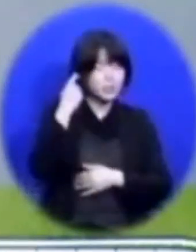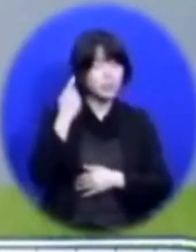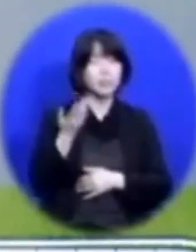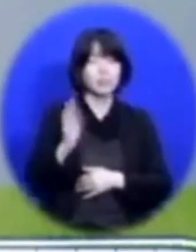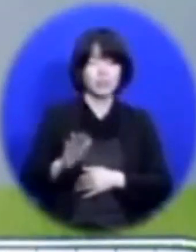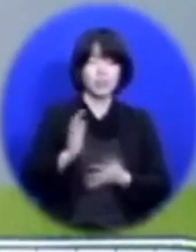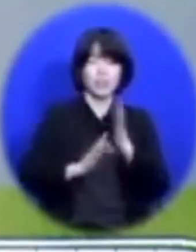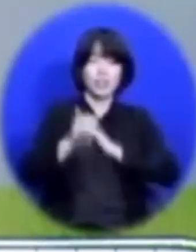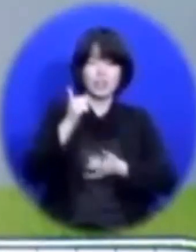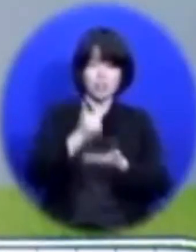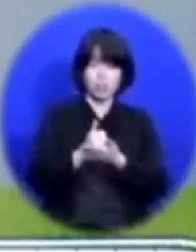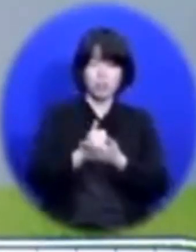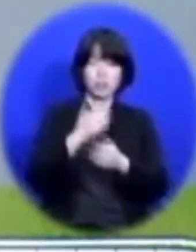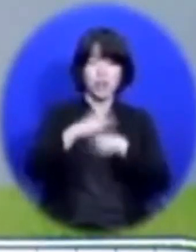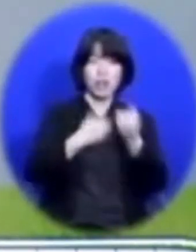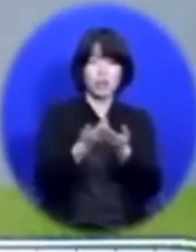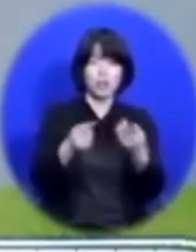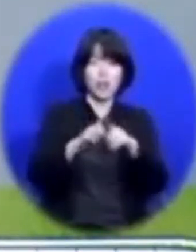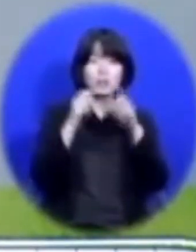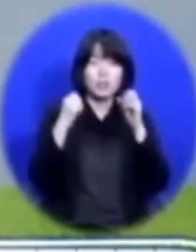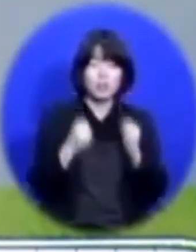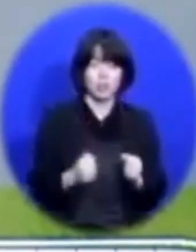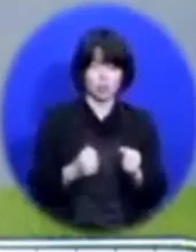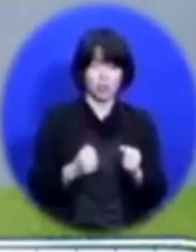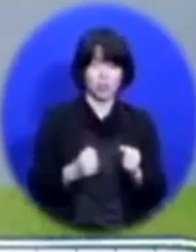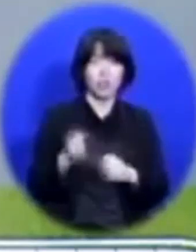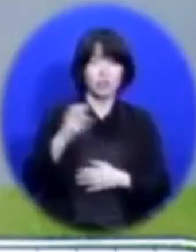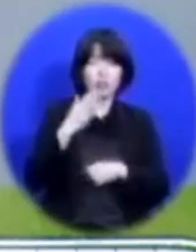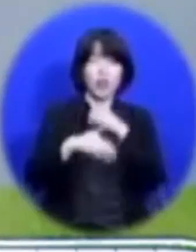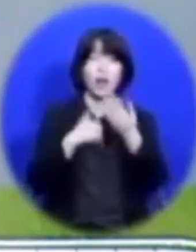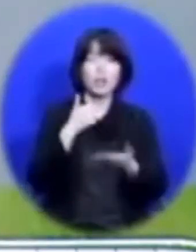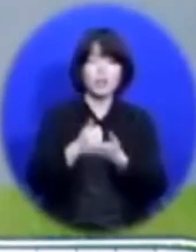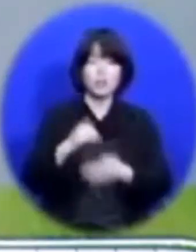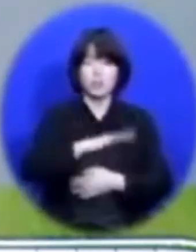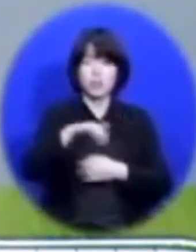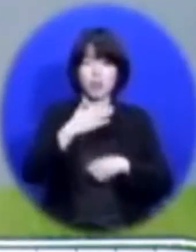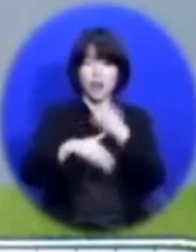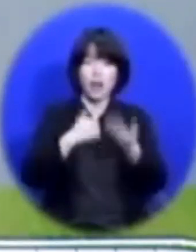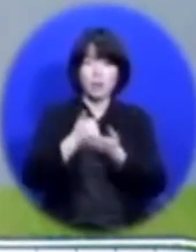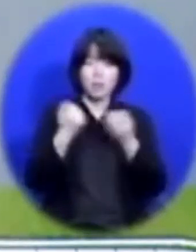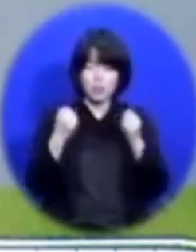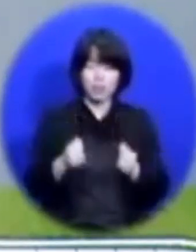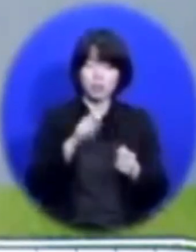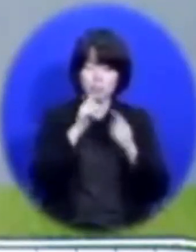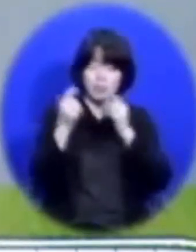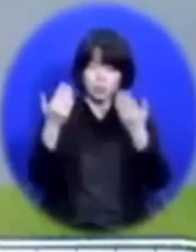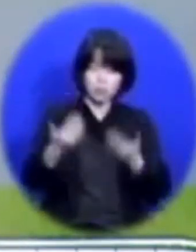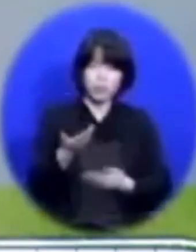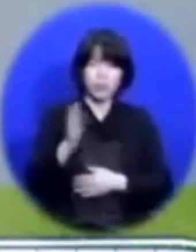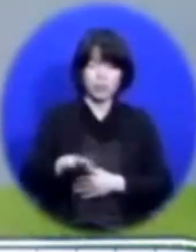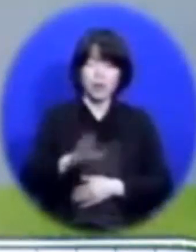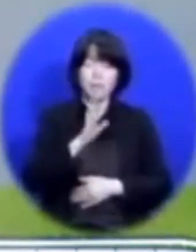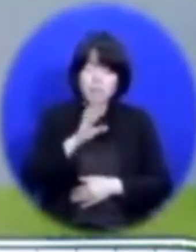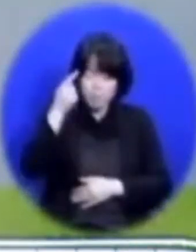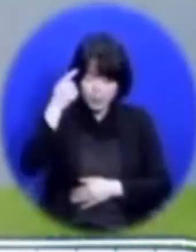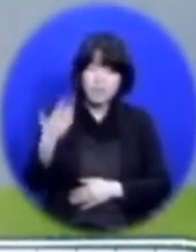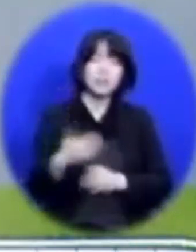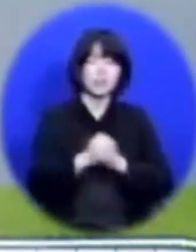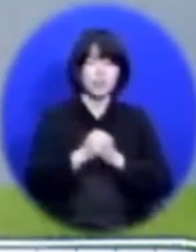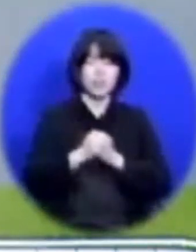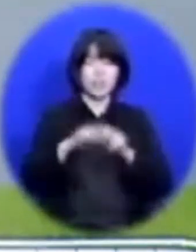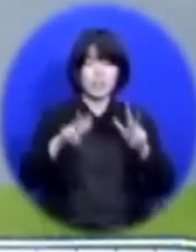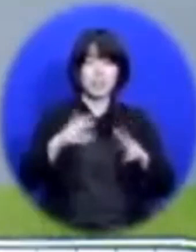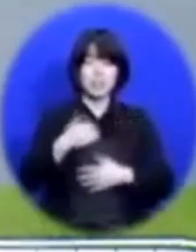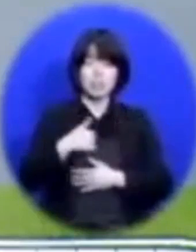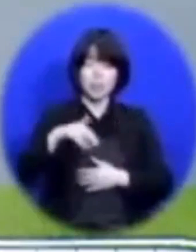을들어왔고 ,예수님께서는자신이 임마누엘,즉하나님이우리와함께계신다고말씀하셨습니다.하지만그말씀은 정말사실일까요